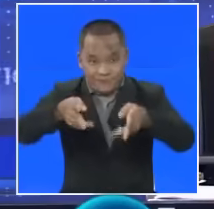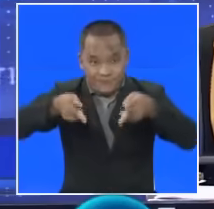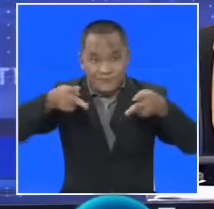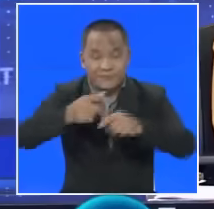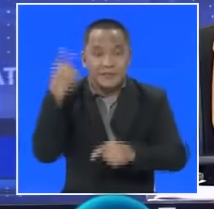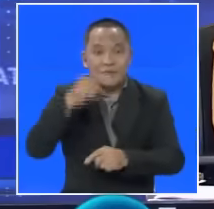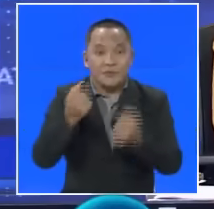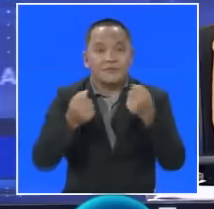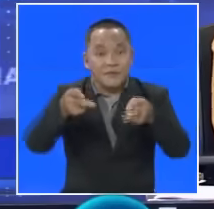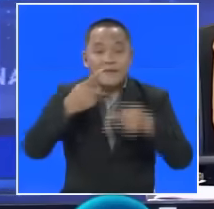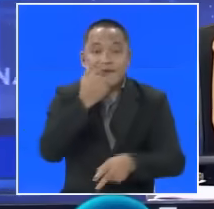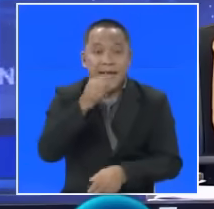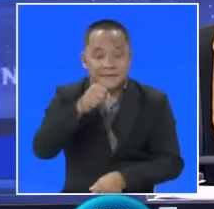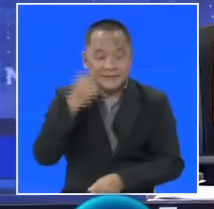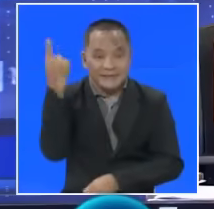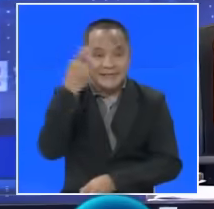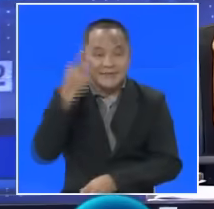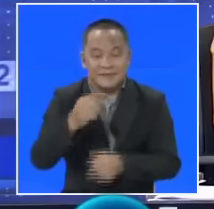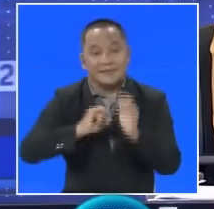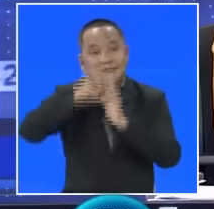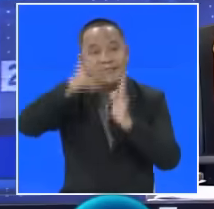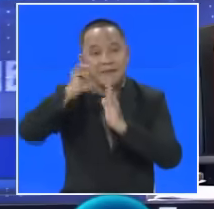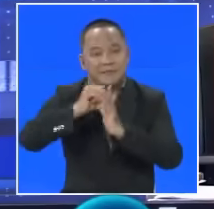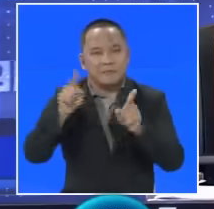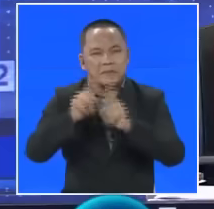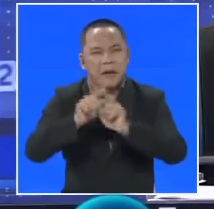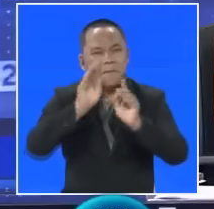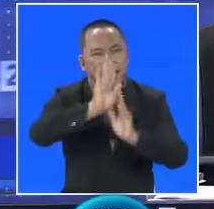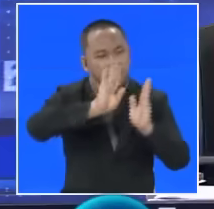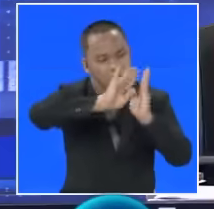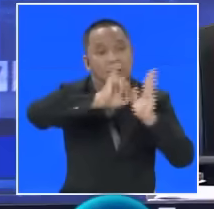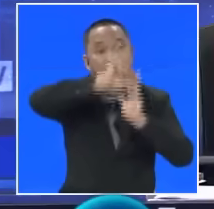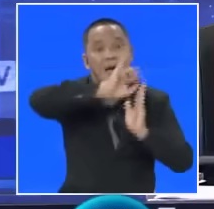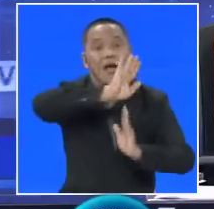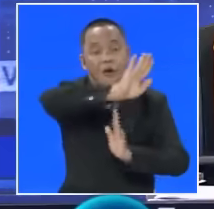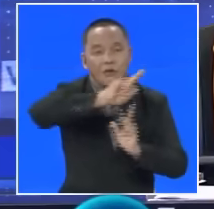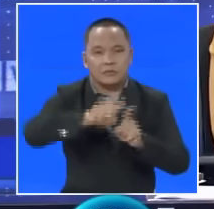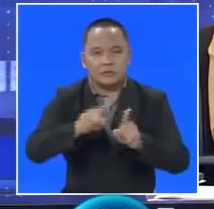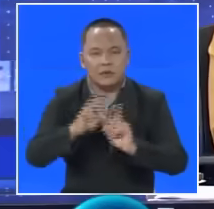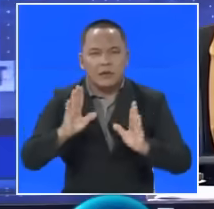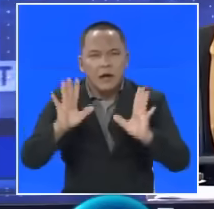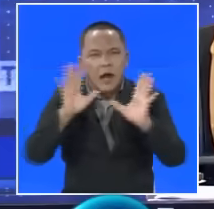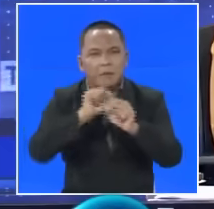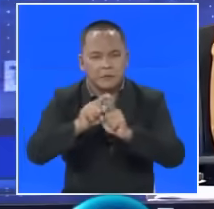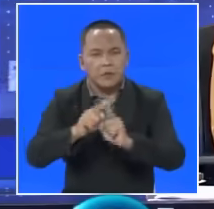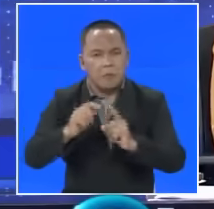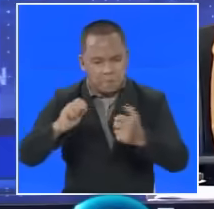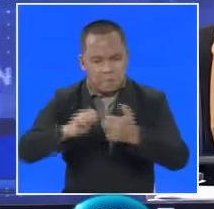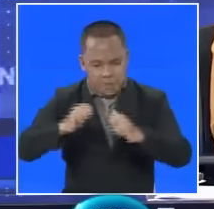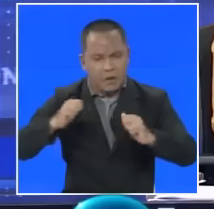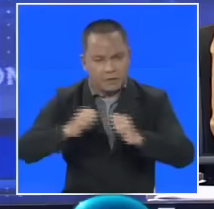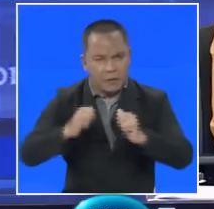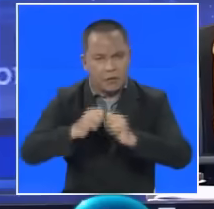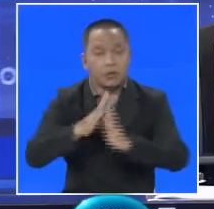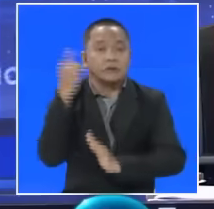เคยไปเที่ยวรถแดงไหม เคยค่ะ เคยเน า ะ สนุกดี มันเป็นเหมือนเอกลักษณ์ของเชียงใหม่เลยแต่กลับกลายเป็นว่ามันมีประเด็นที่เกิดขึ้นค่ะ